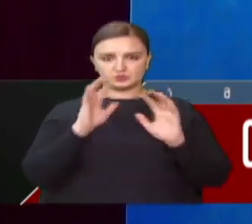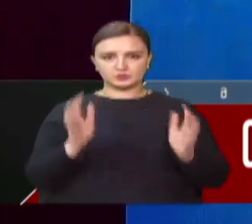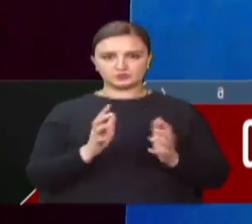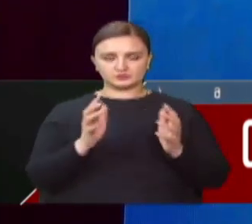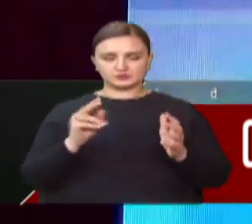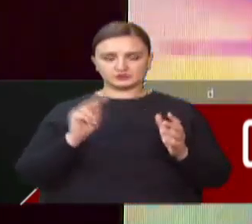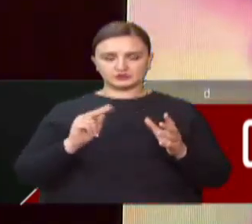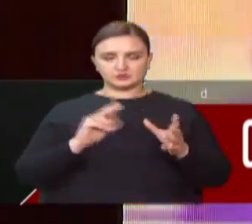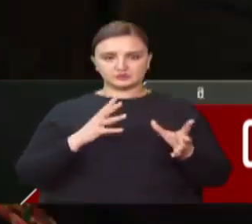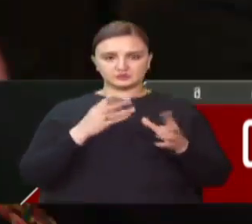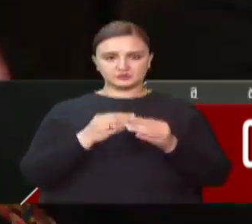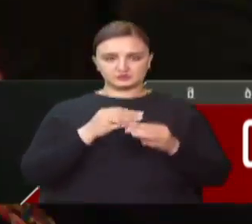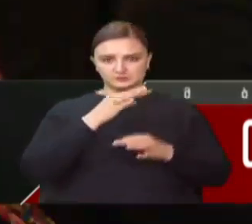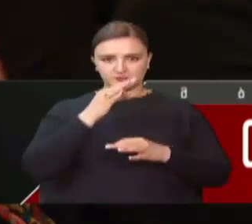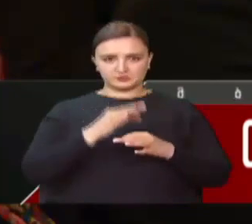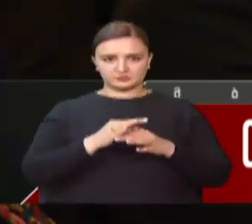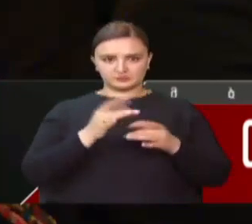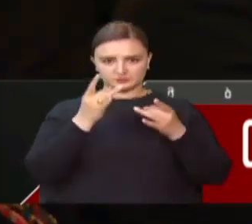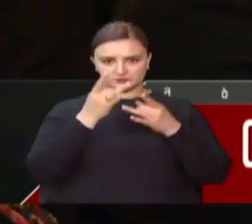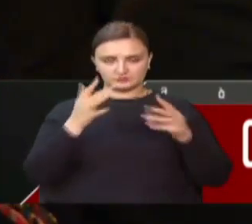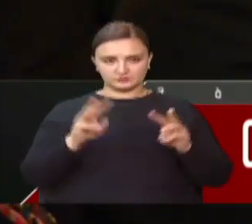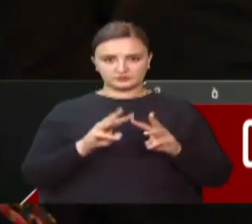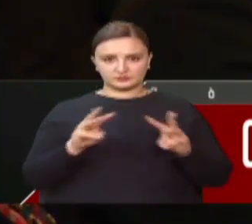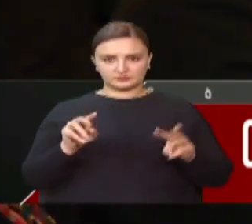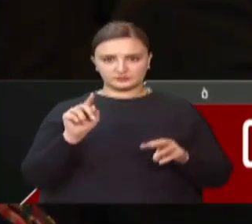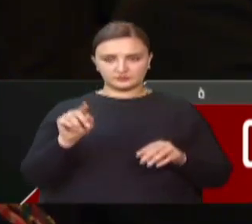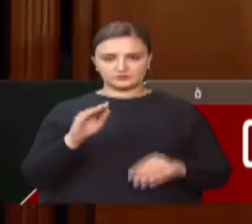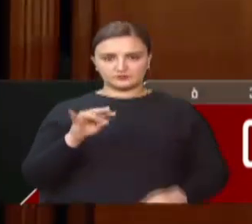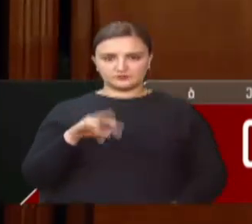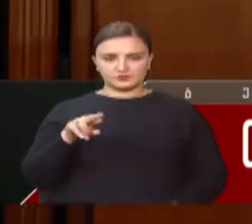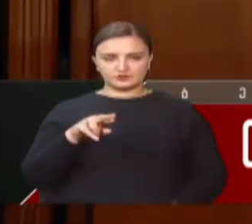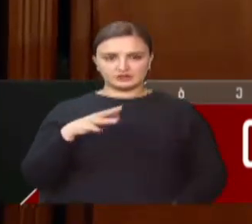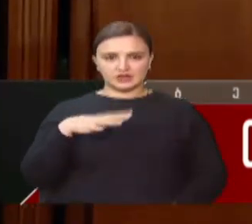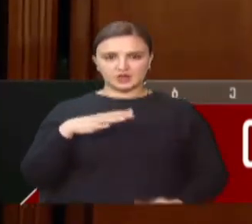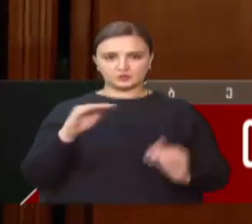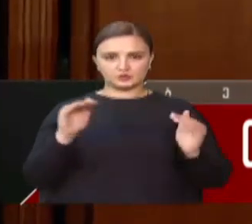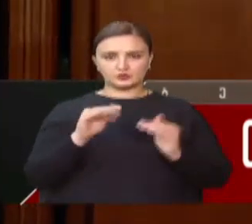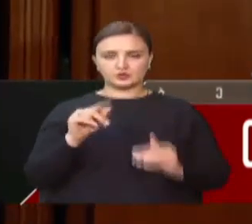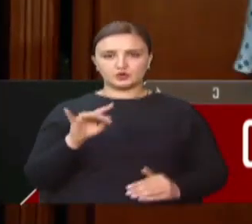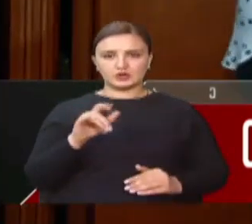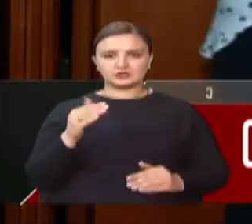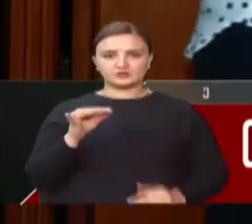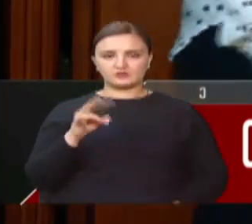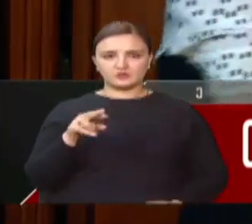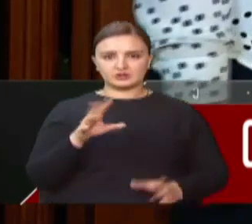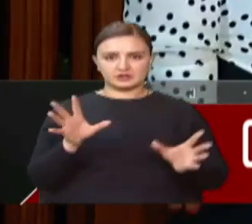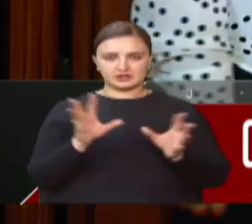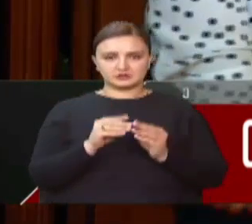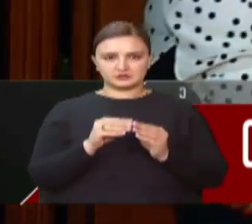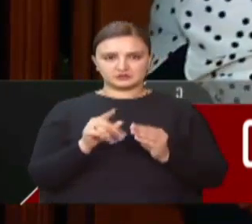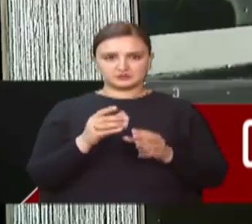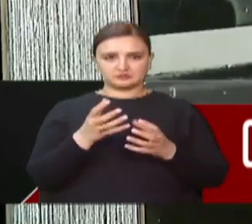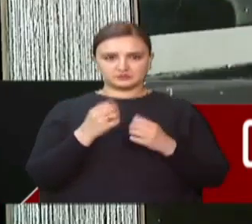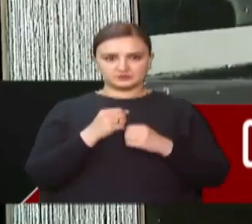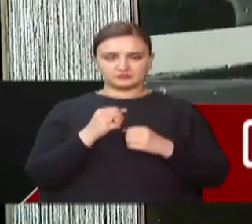და თანამშრომლობის პასუხისმგებლობა კულტურის სამინისტრომ ფონდ ქართულ გალობასთან და თორაძის ფონდთან ერთად აიღო.